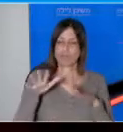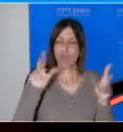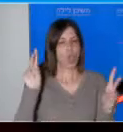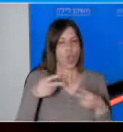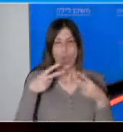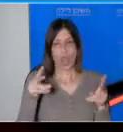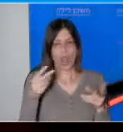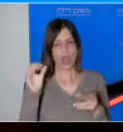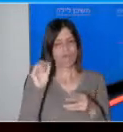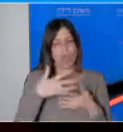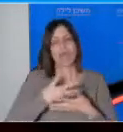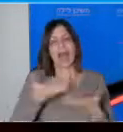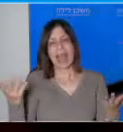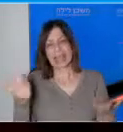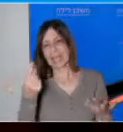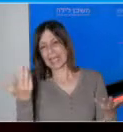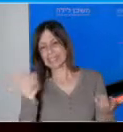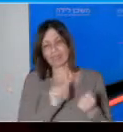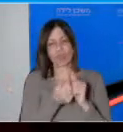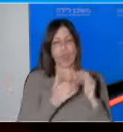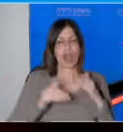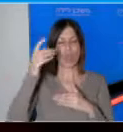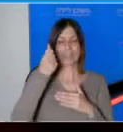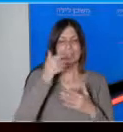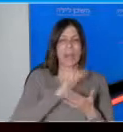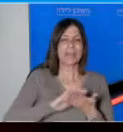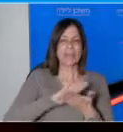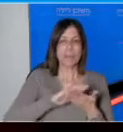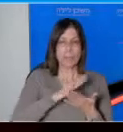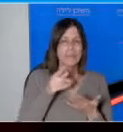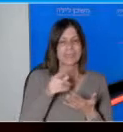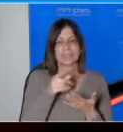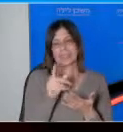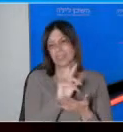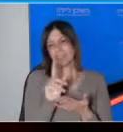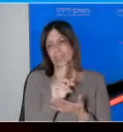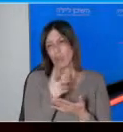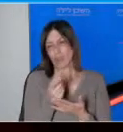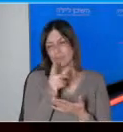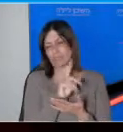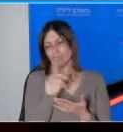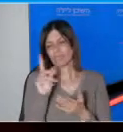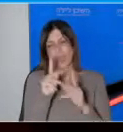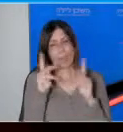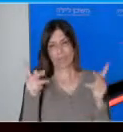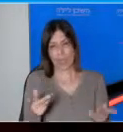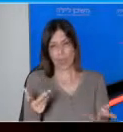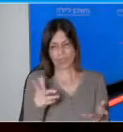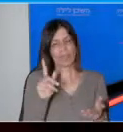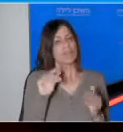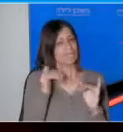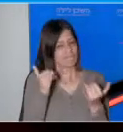יכולה לבוא ולחלק כסף או להעלות את שכר המינימום, זה כמובן לא בהכרח הפתרון, אבל